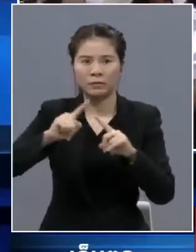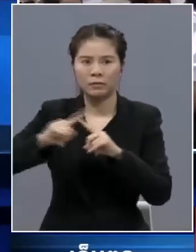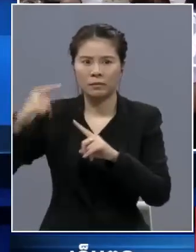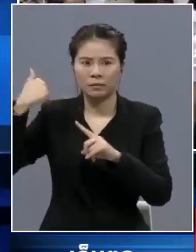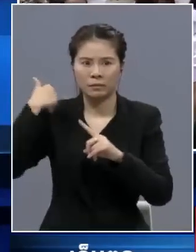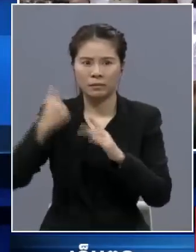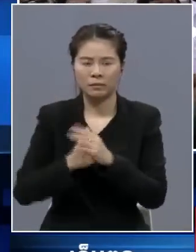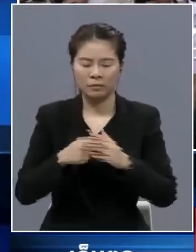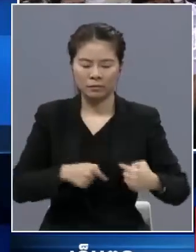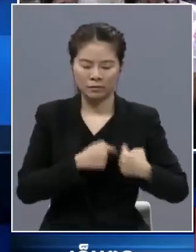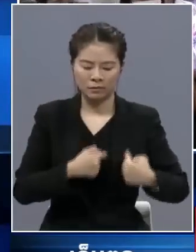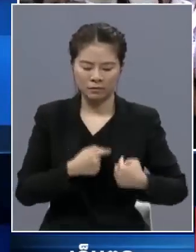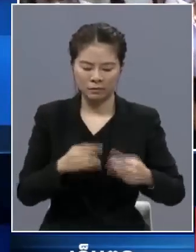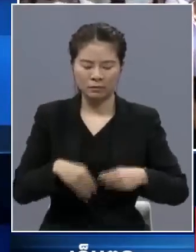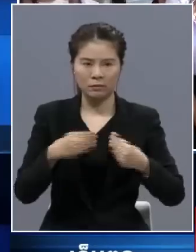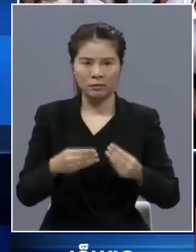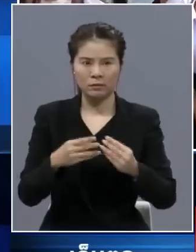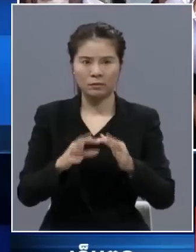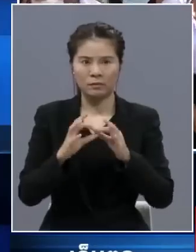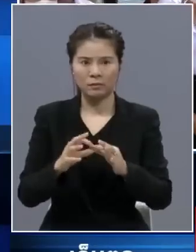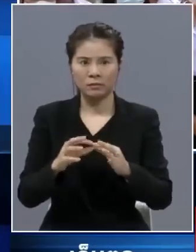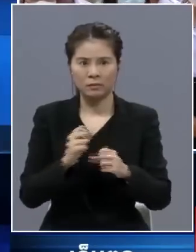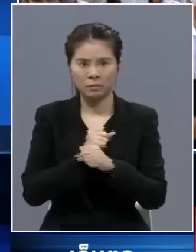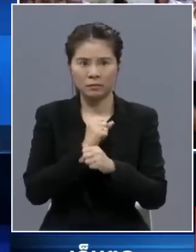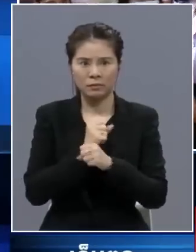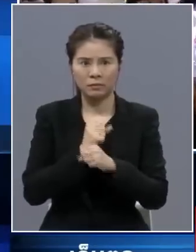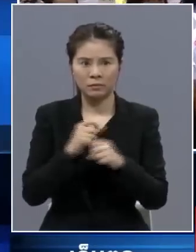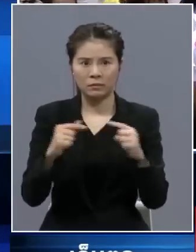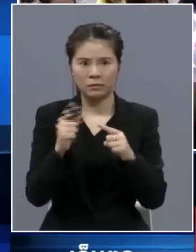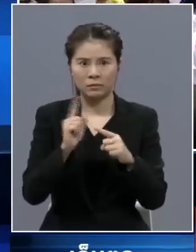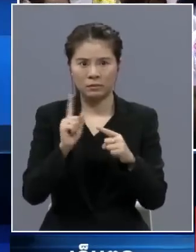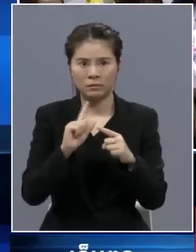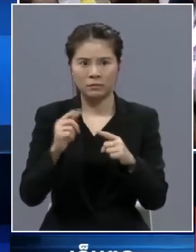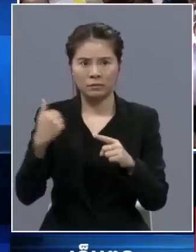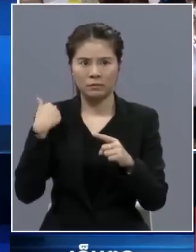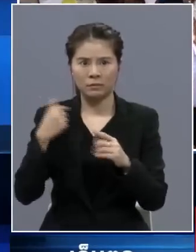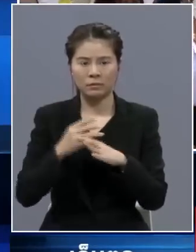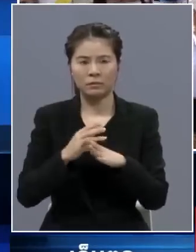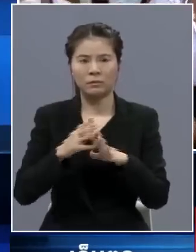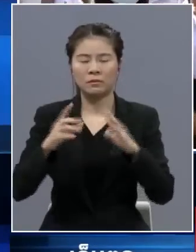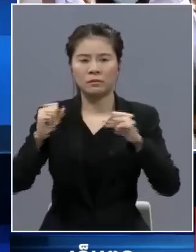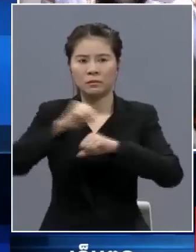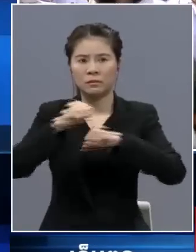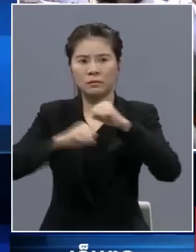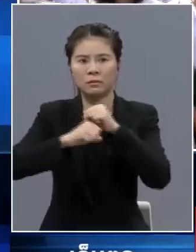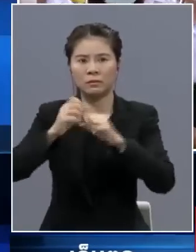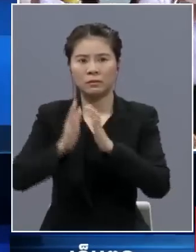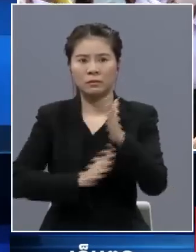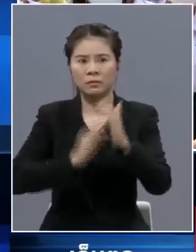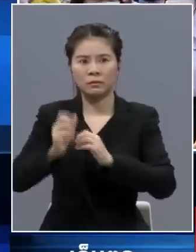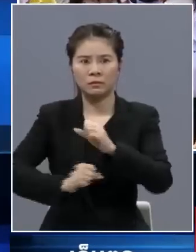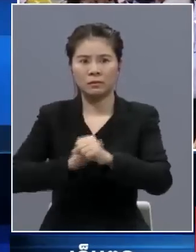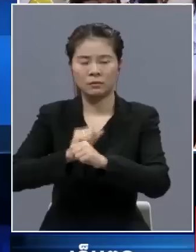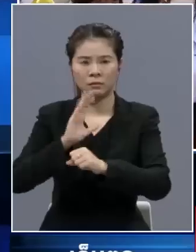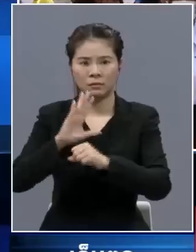าให้กำลังใจนะครับสำหรับอาคารโดมที่ถล่มลงมานั้นนะครับก่อสร้างมา5ปีแล้วเป็นงบประมาณของทางชาวบ้าน